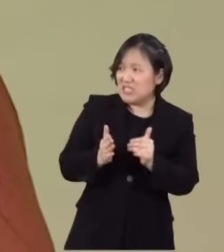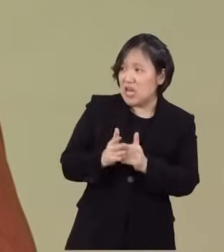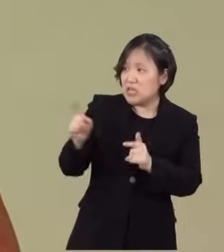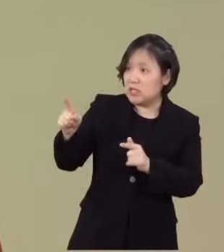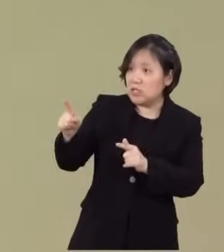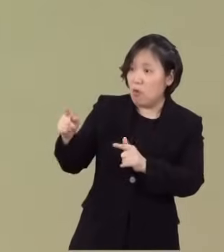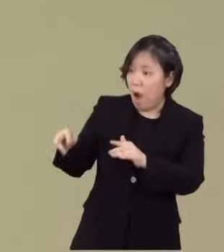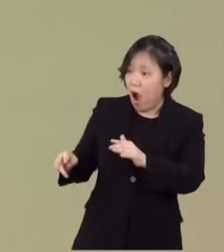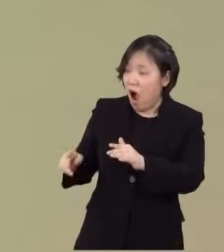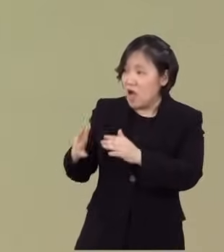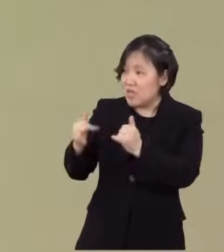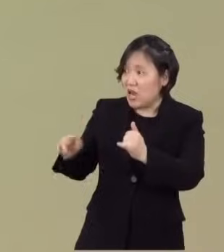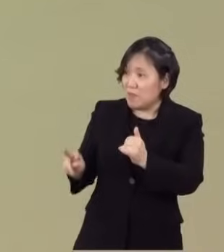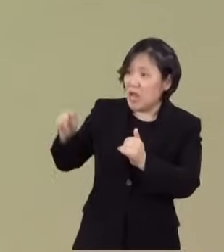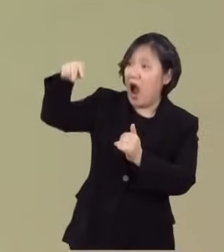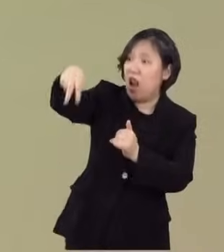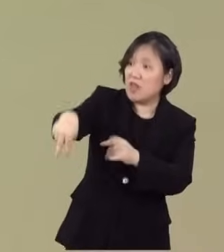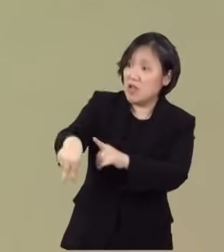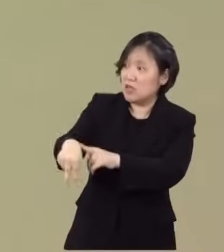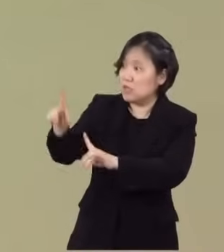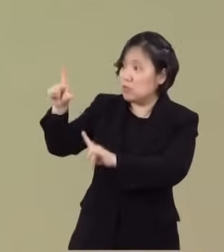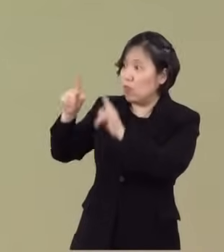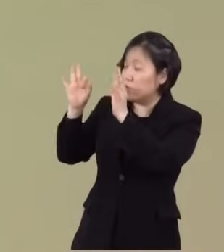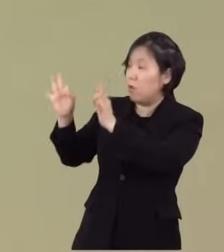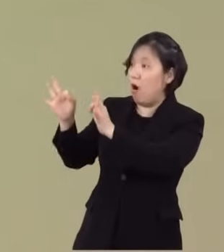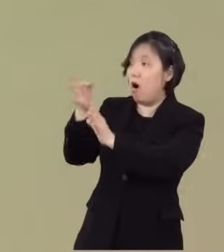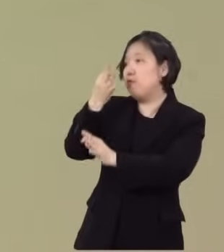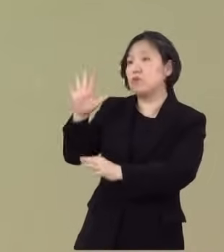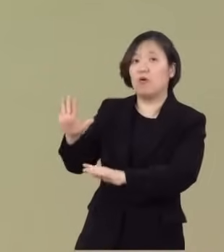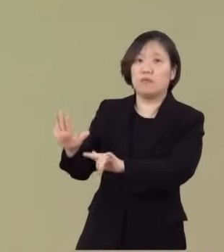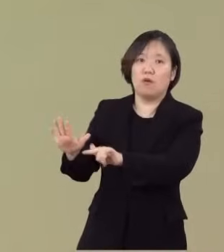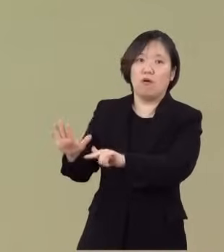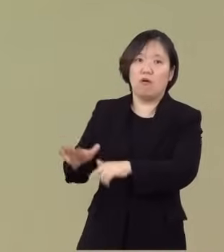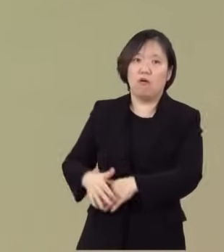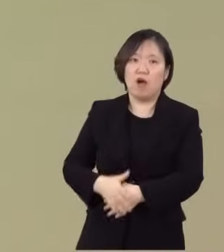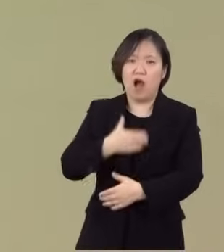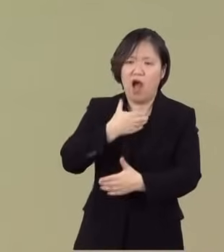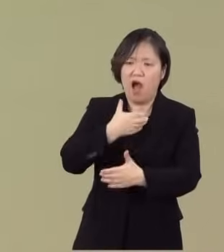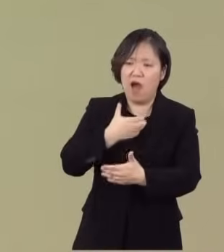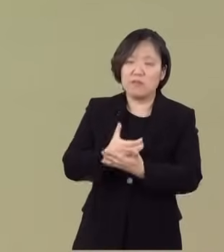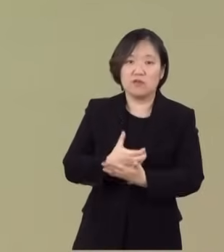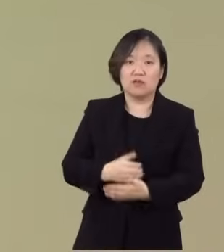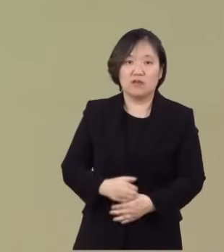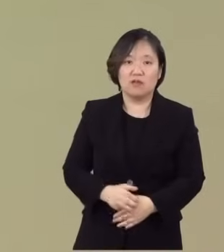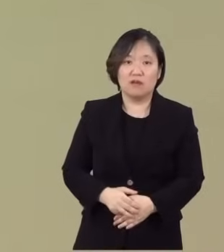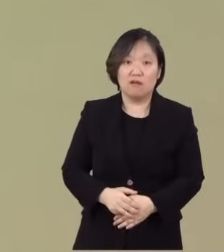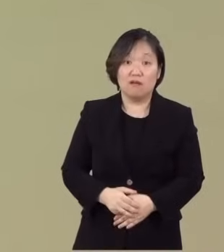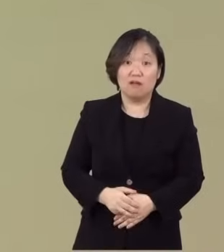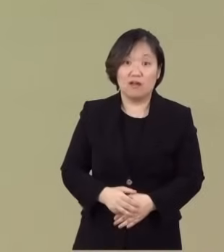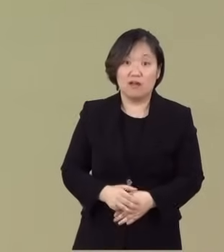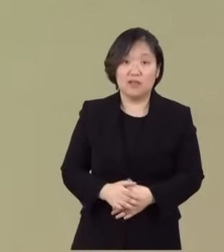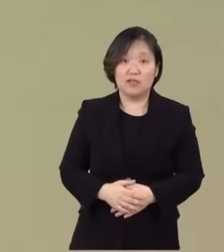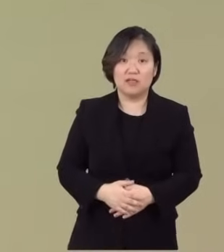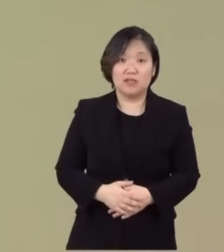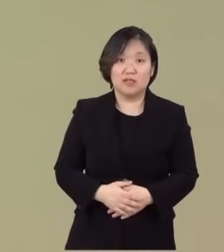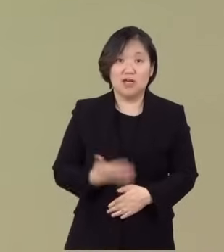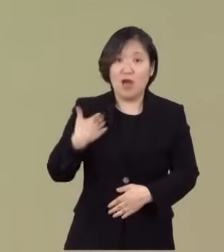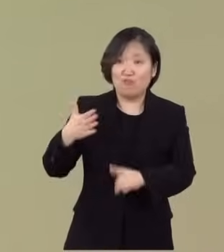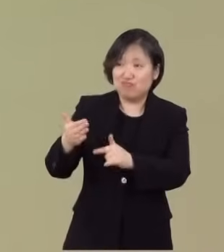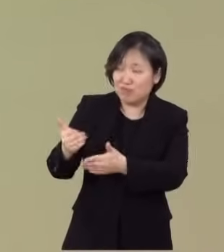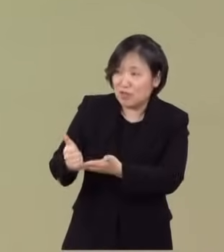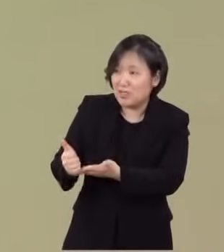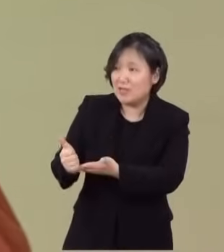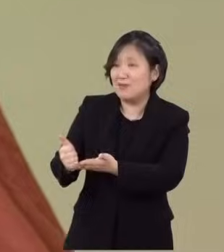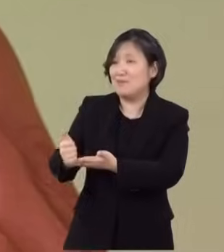살아생전 이런 모습은 한 번도 본 적도 없고 들어본 적도 없다 그 자리에서 그